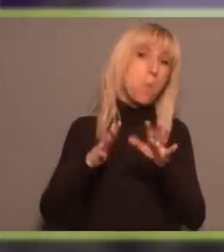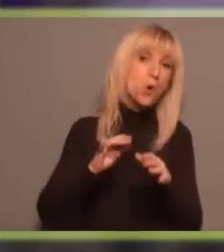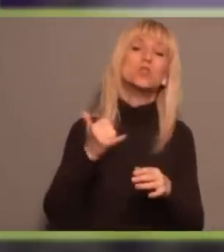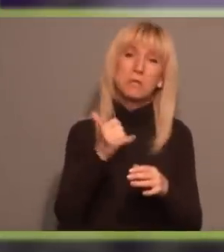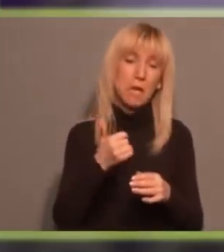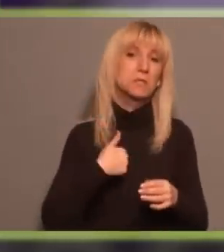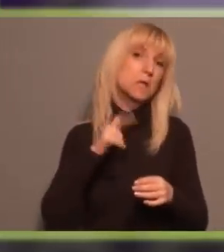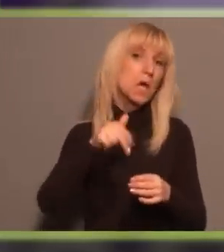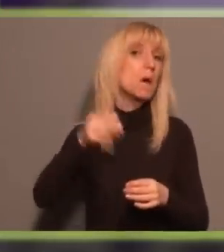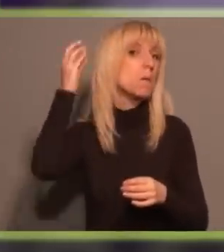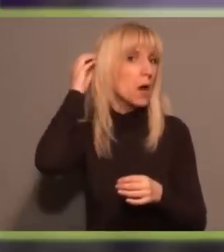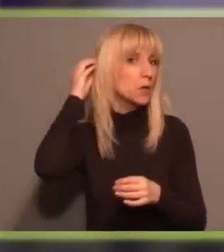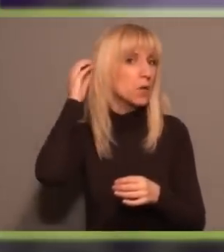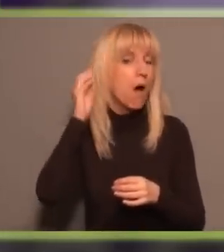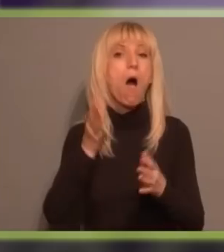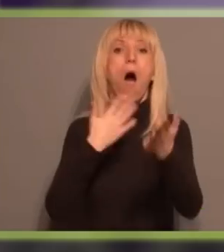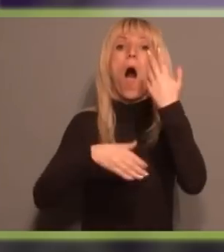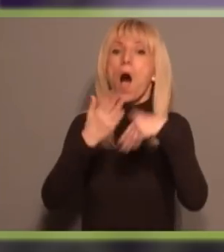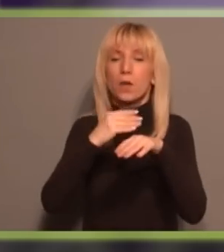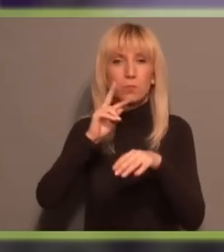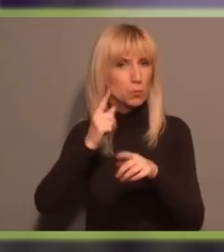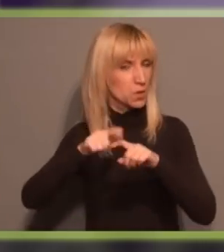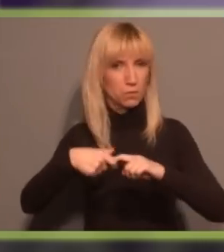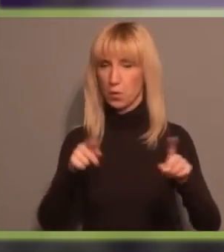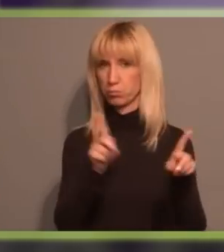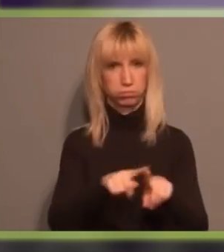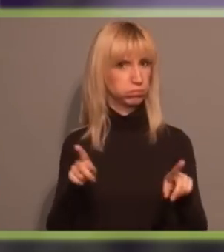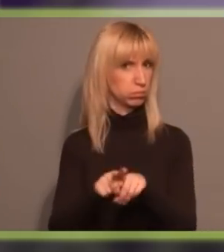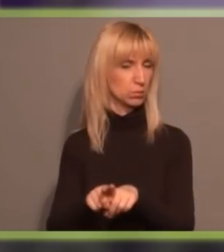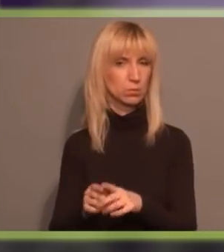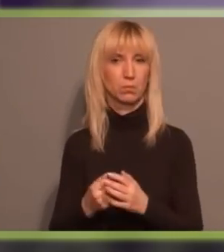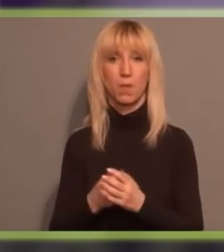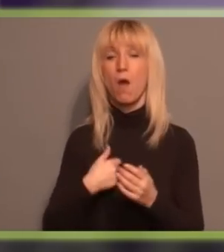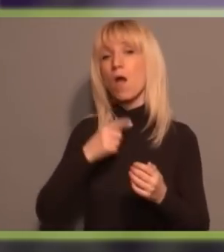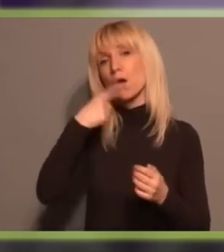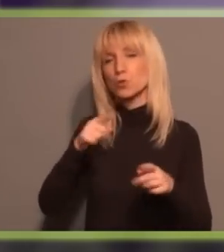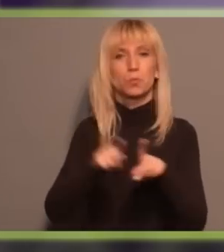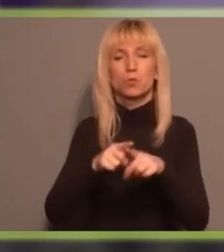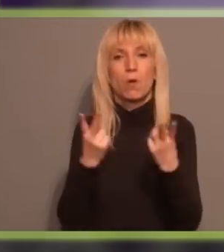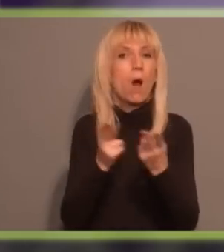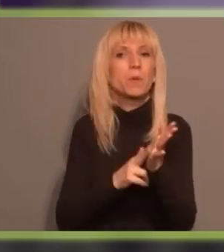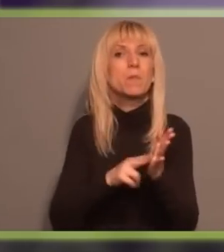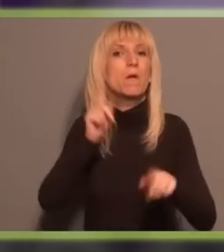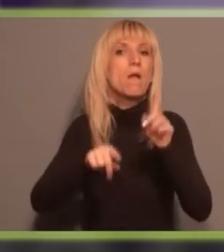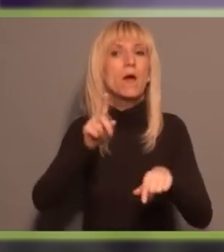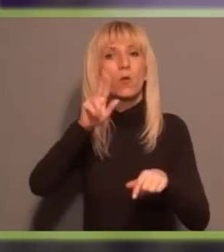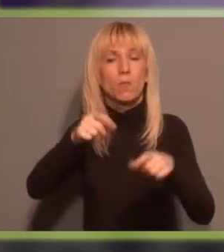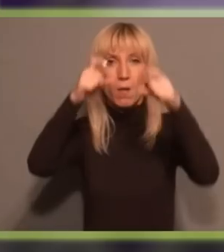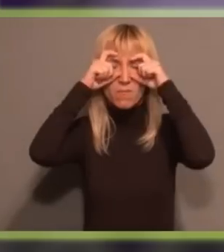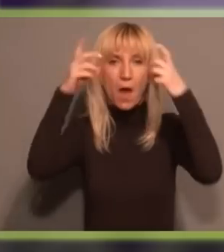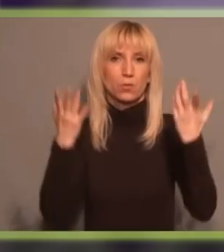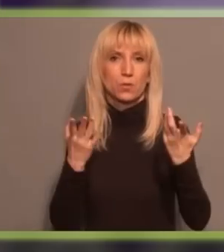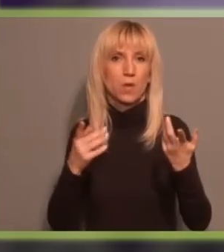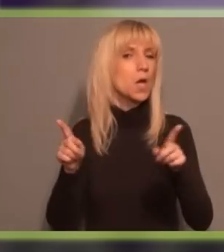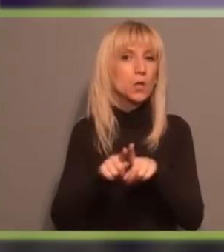možda jesu što imam na uvo, ali sve ostalo smo isti. To je isto kad neko nosi naočare, ko ne može da vidi,